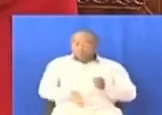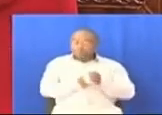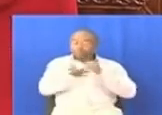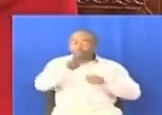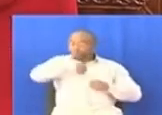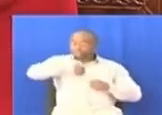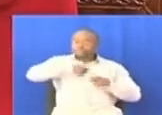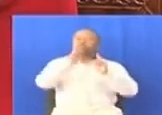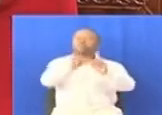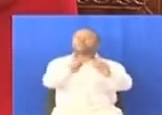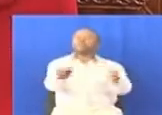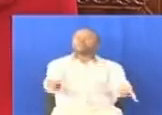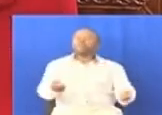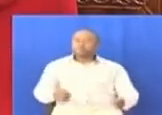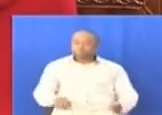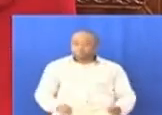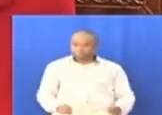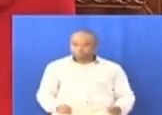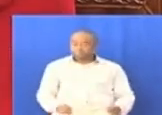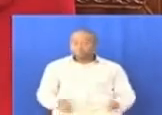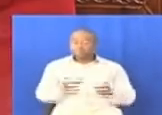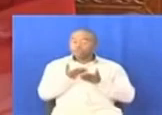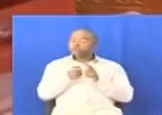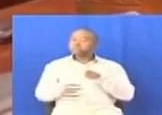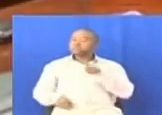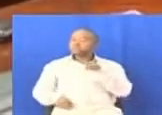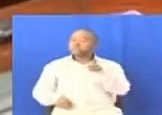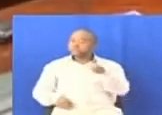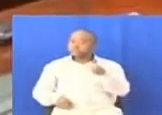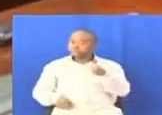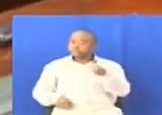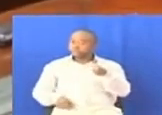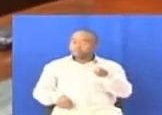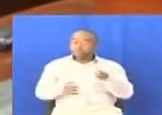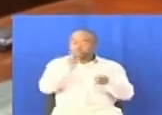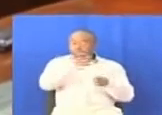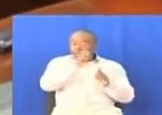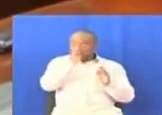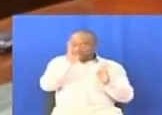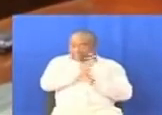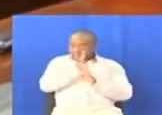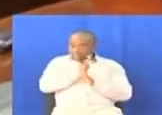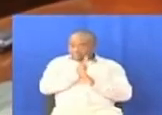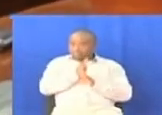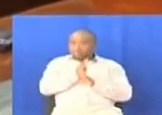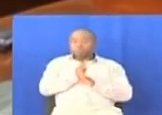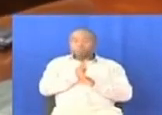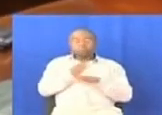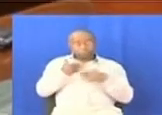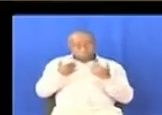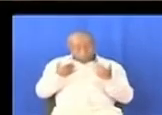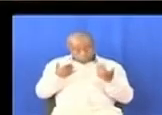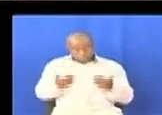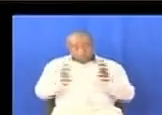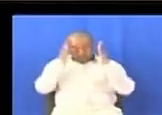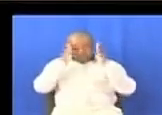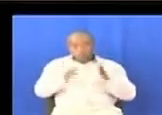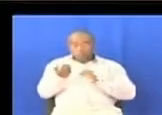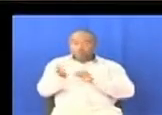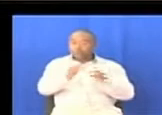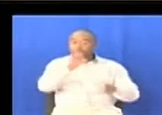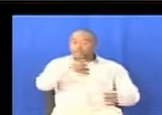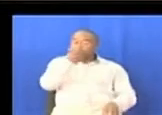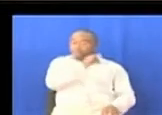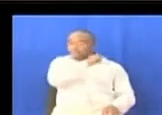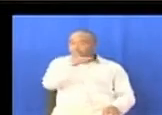tuko hapa, na kwa sababu hiyo aliyekuwa anatabiri kwamba kuna mbunge au wabunge wataondoka baada ya